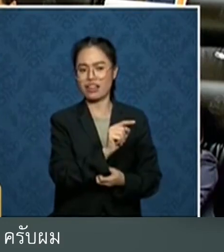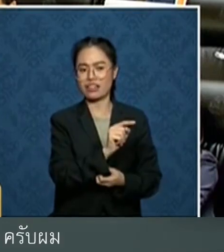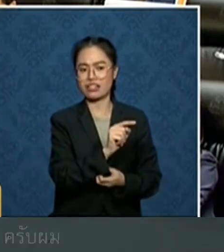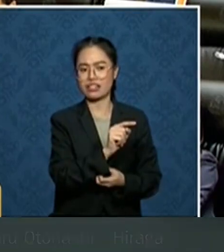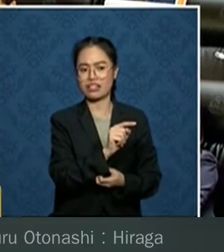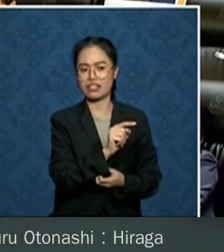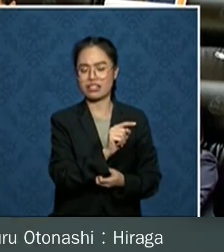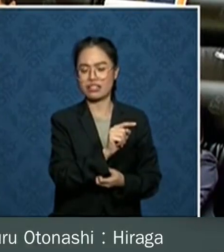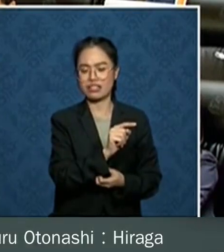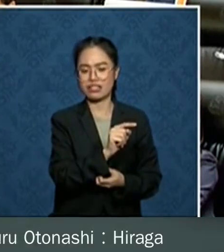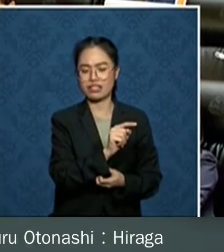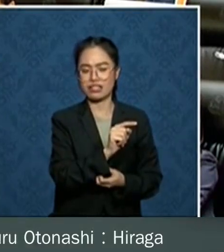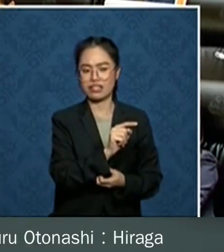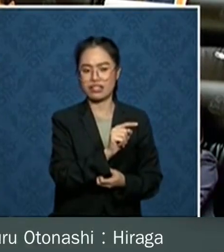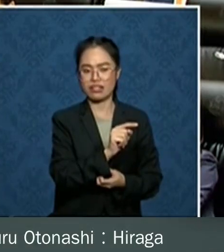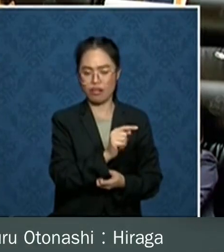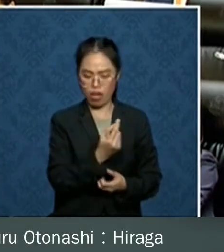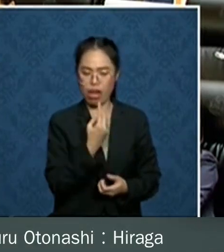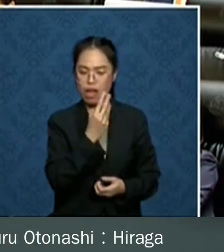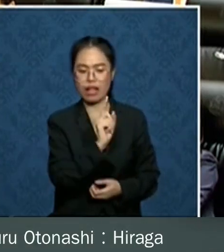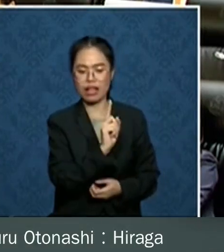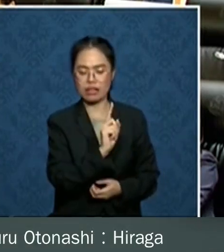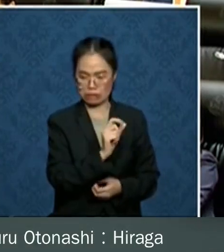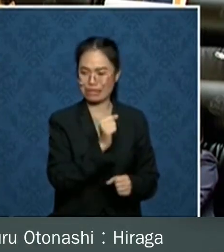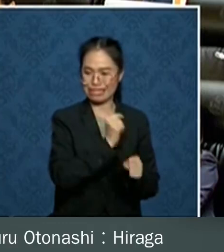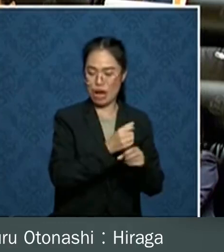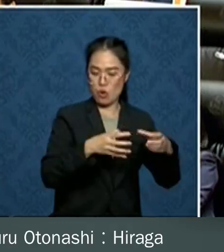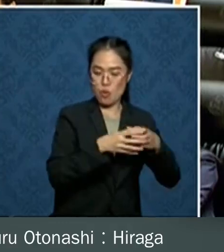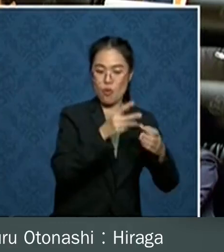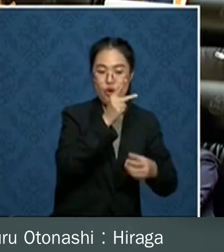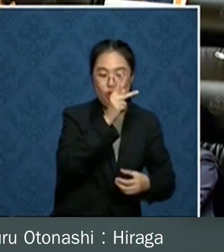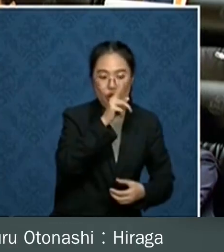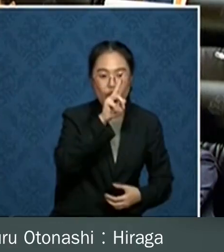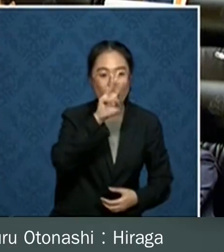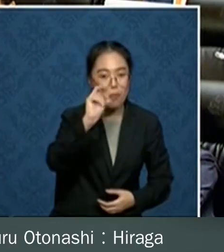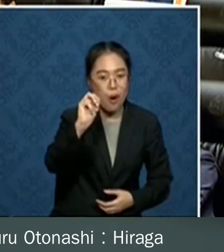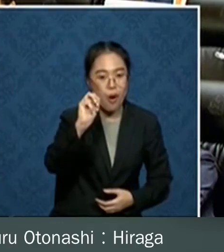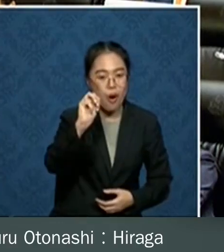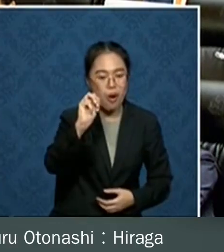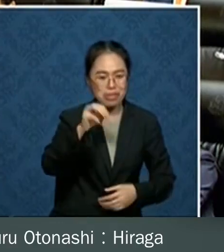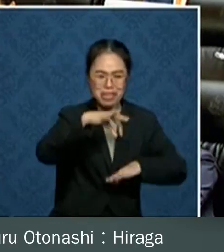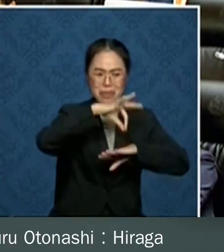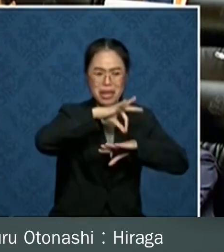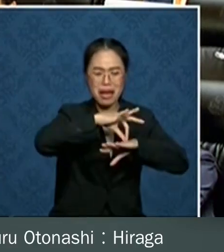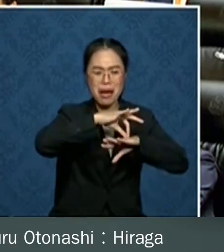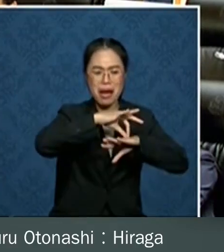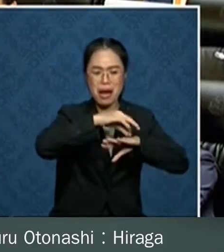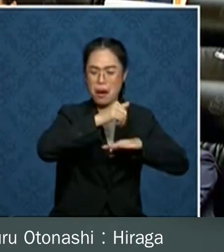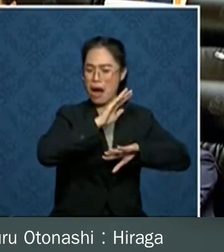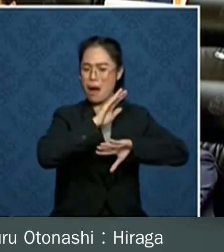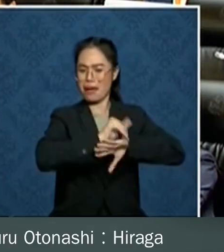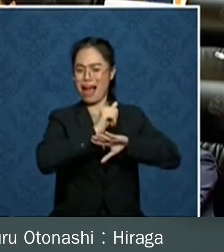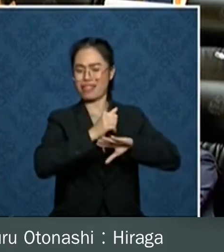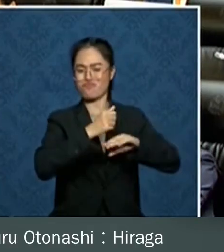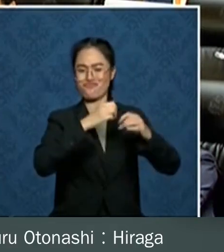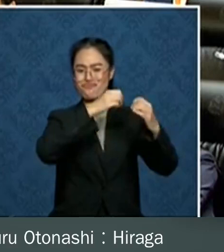ครับเราจึงเห็นการตั้งครมแบบผิดฝาผิดตัวเต็มไปหมดเพราะไม่ได้